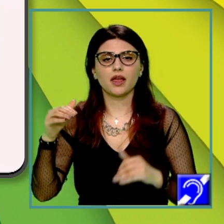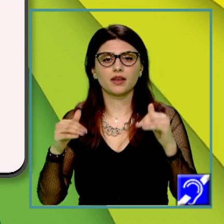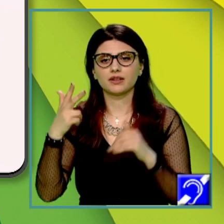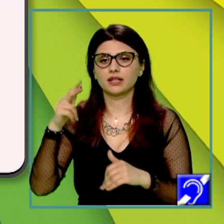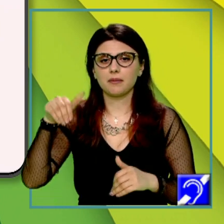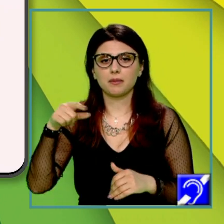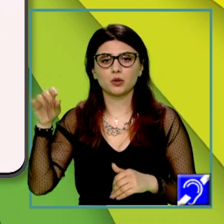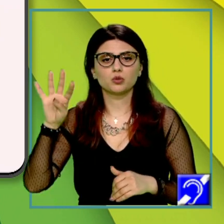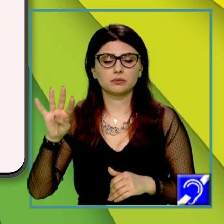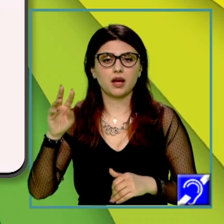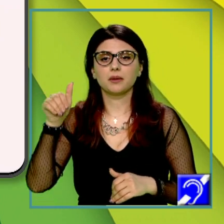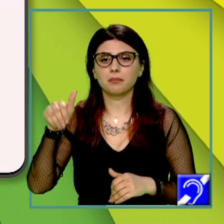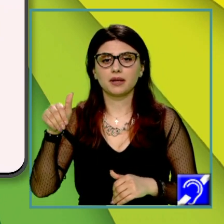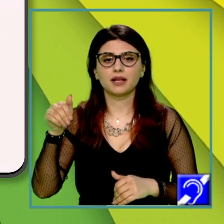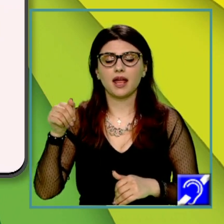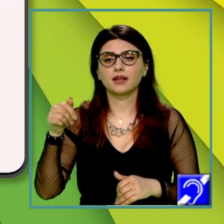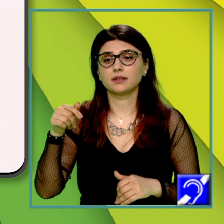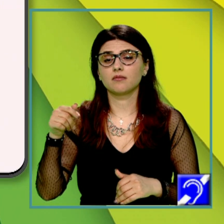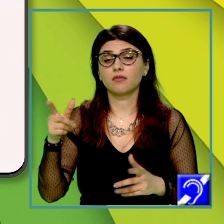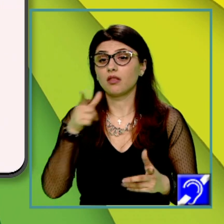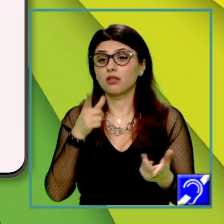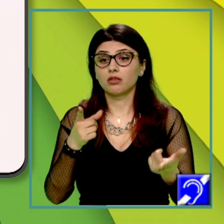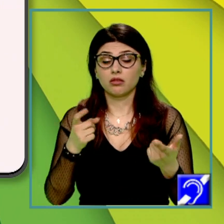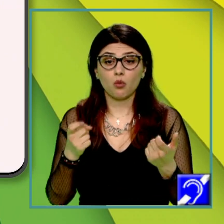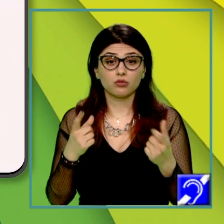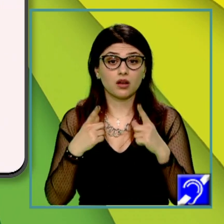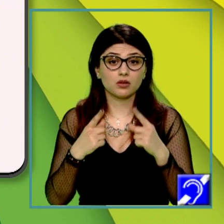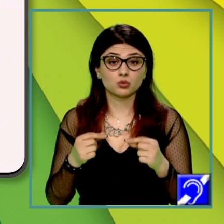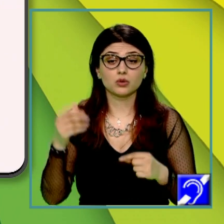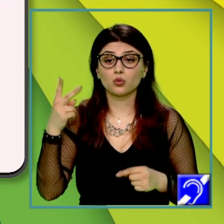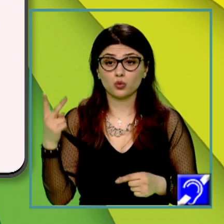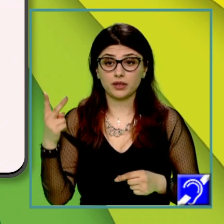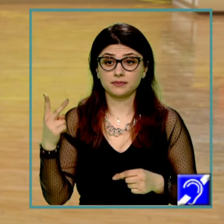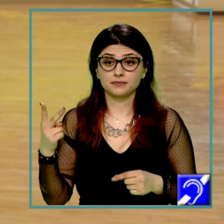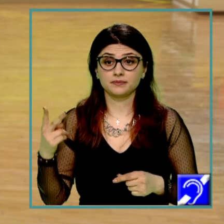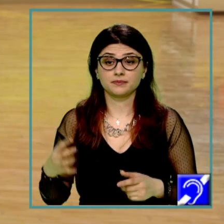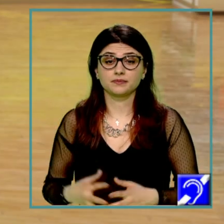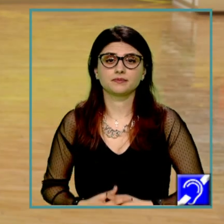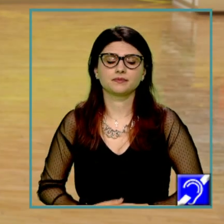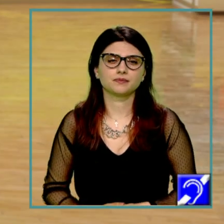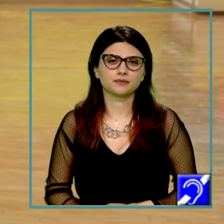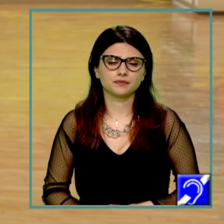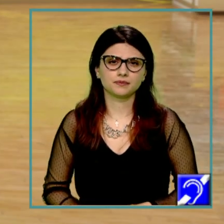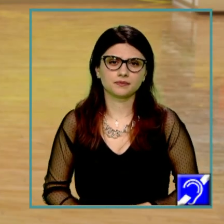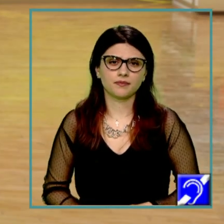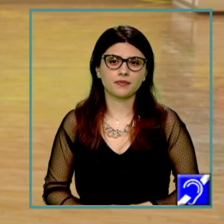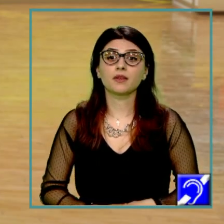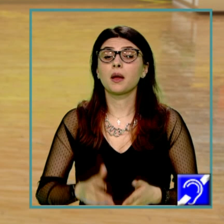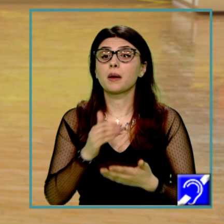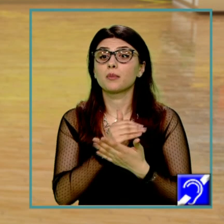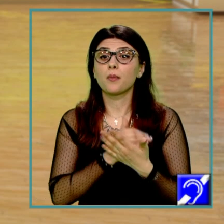3 m minus patru egal cu alb de unde rezultă fie egal cu 2 la problema trei